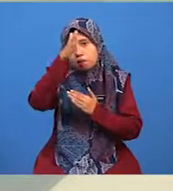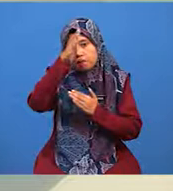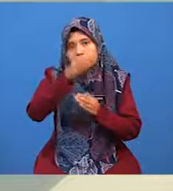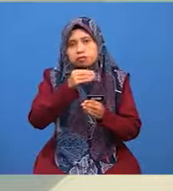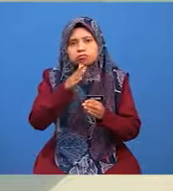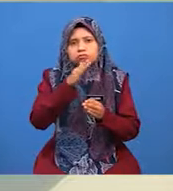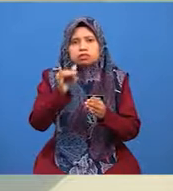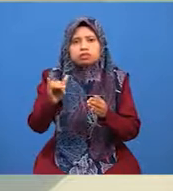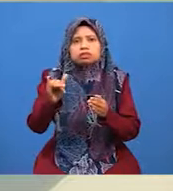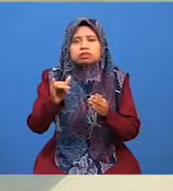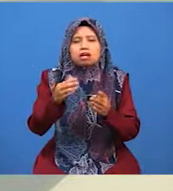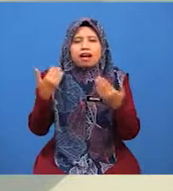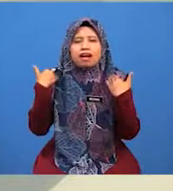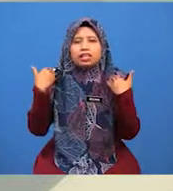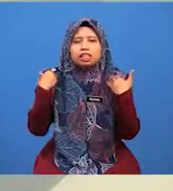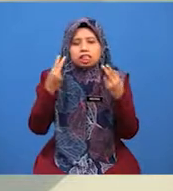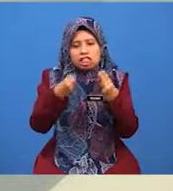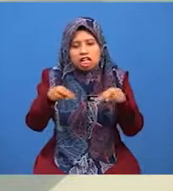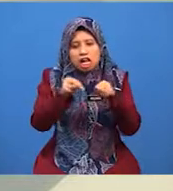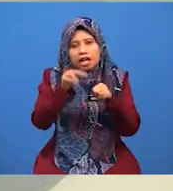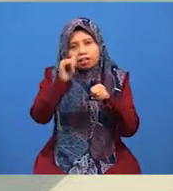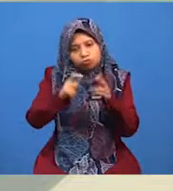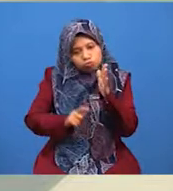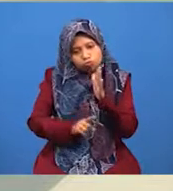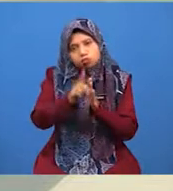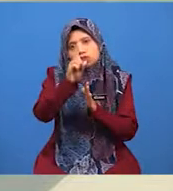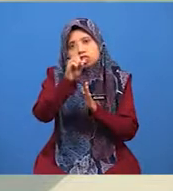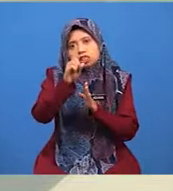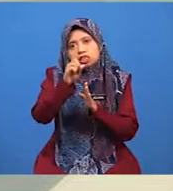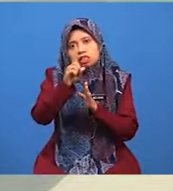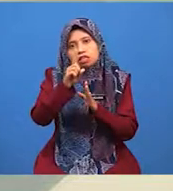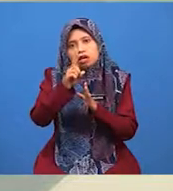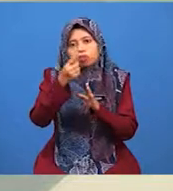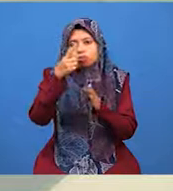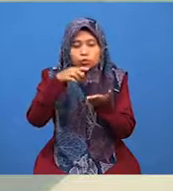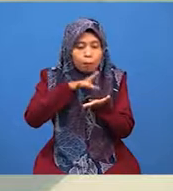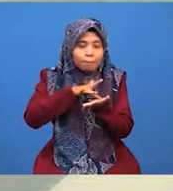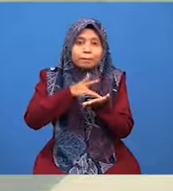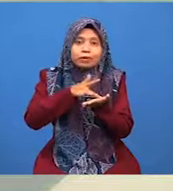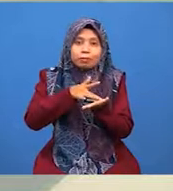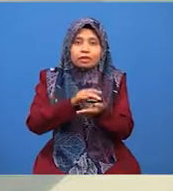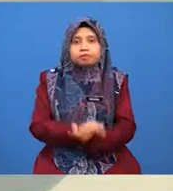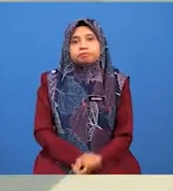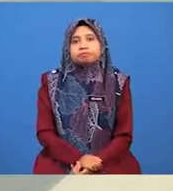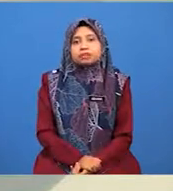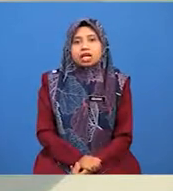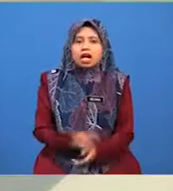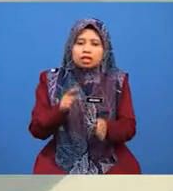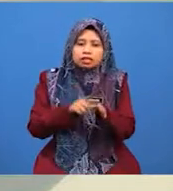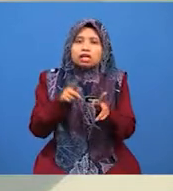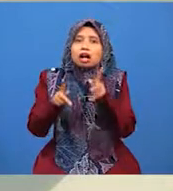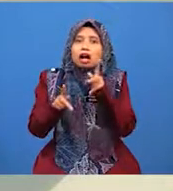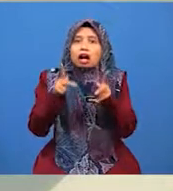emaknya mempunyai nilai yang tinggi dari aspek perubatan. Di